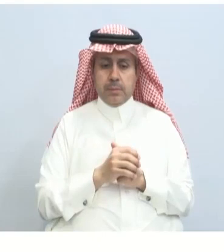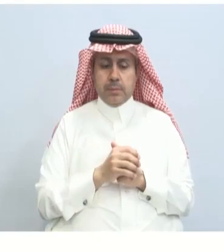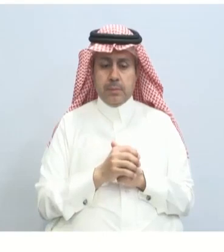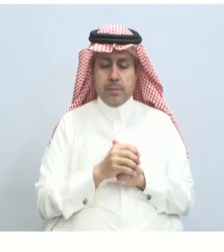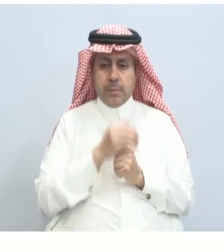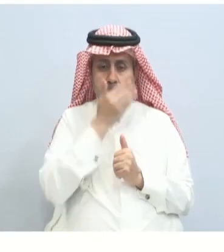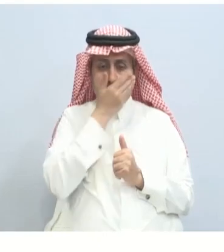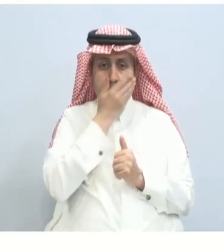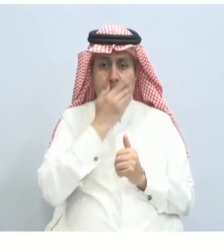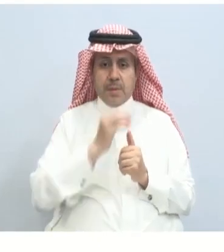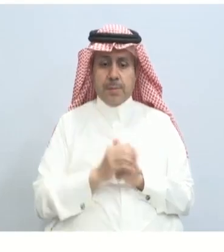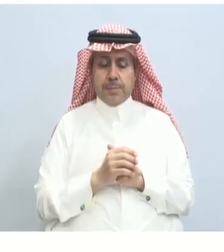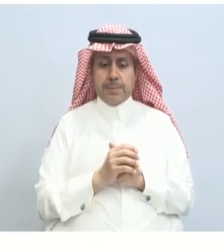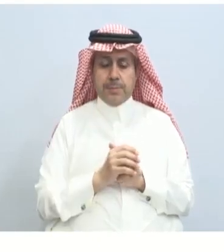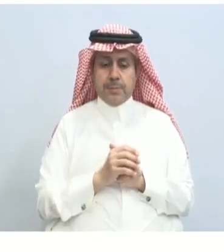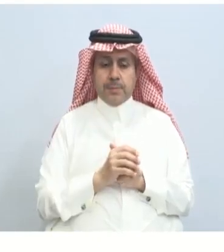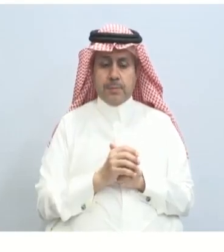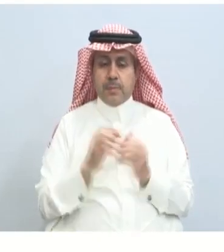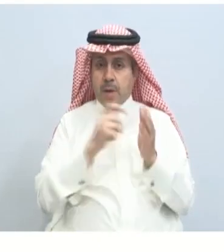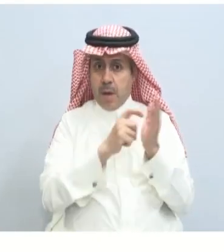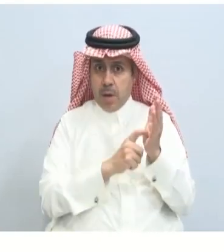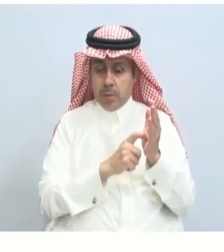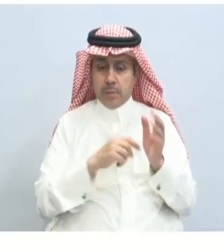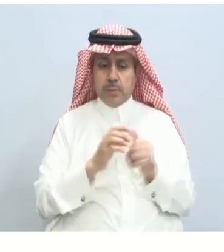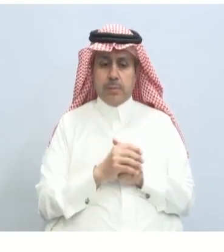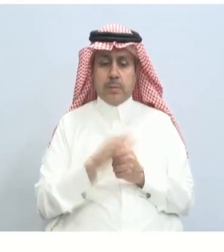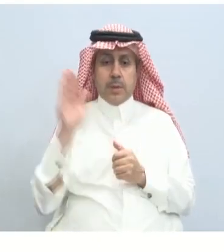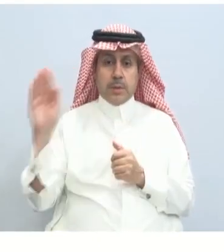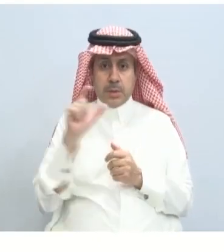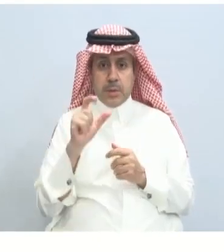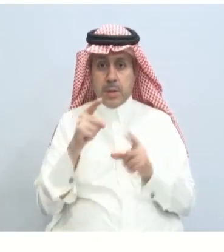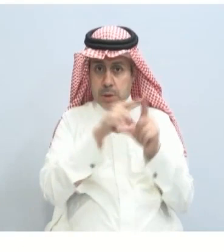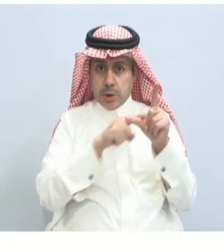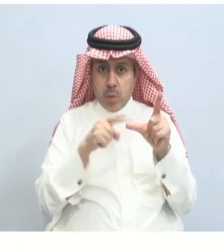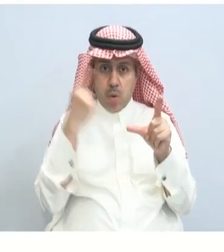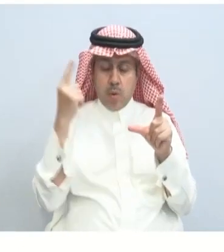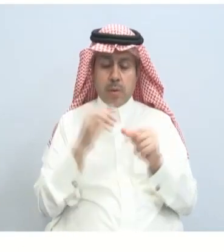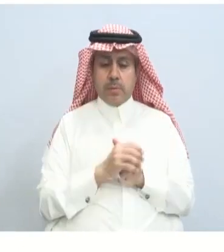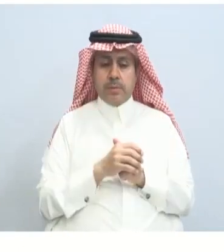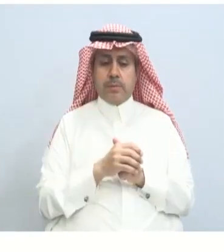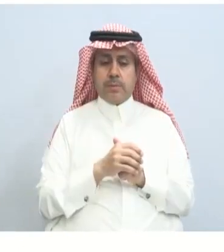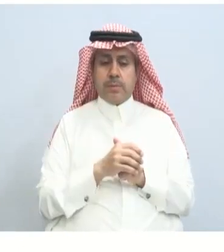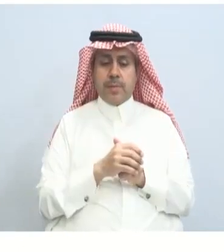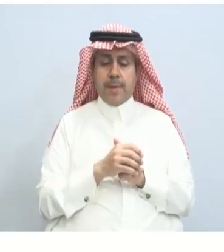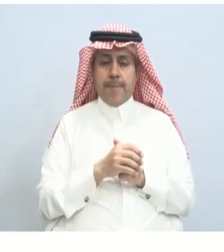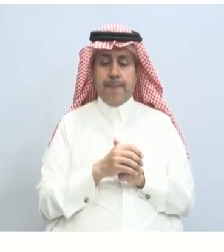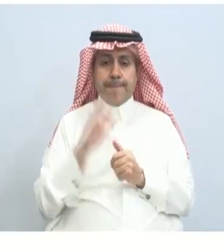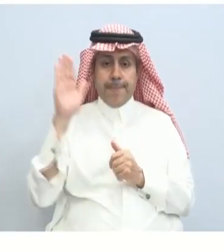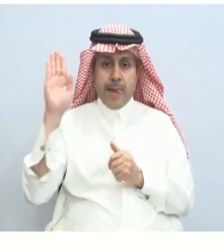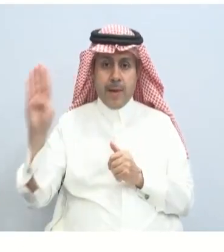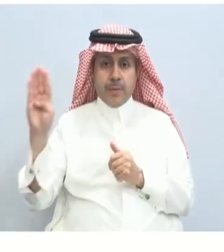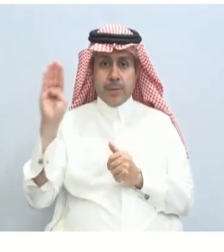الخي الخيارات كلها متاحه القانون ش يقول يقول ساين الزاويه الاولى في كوساين